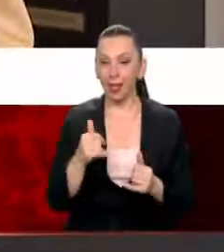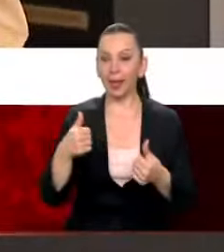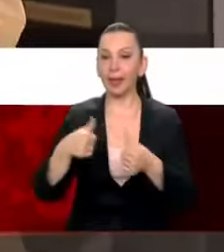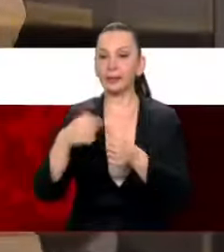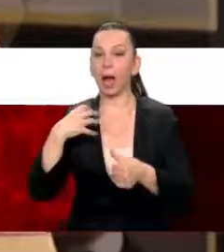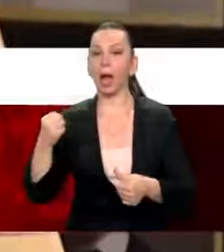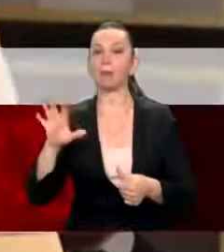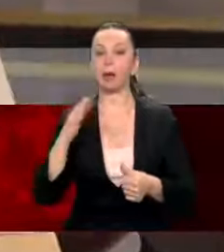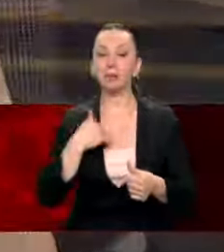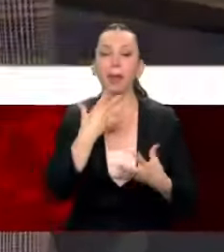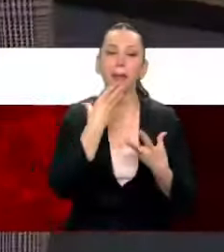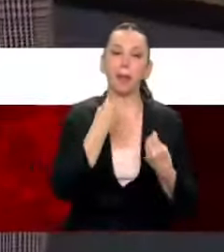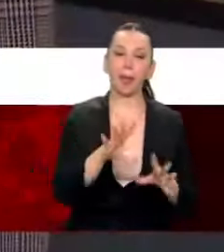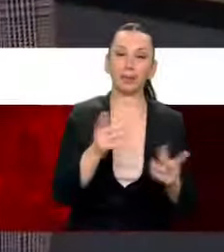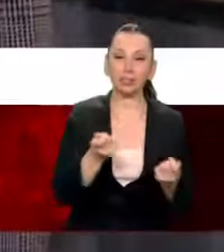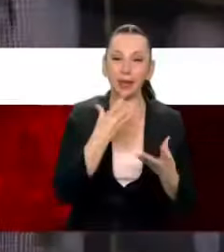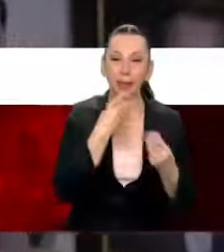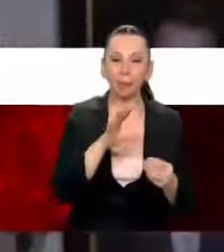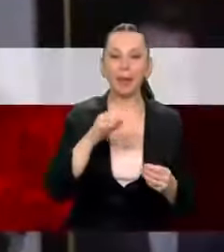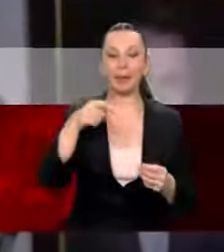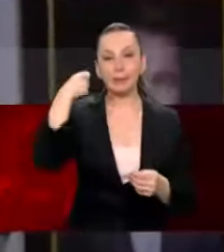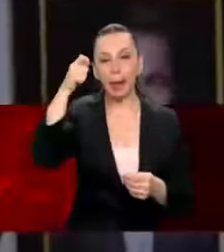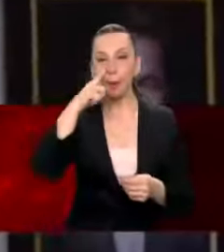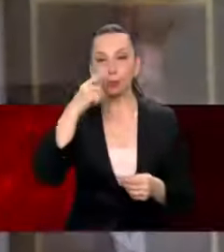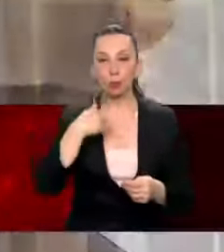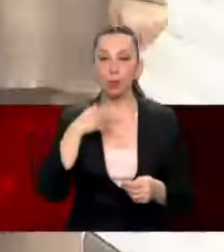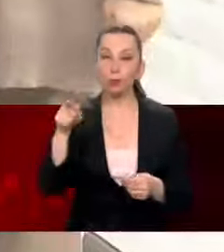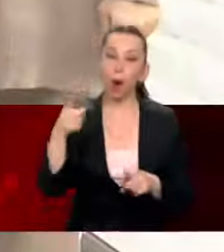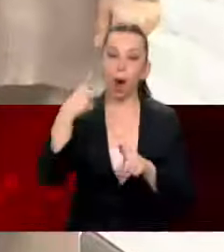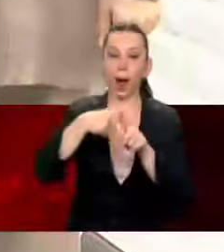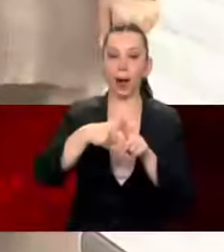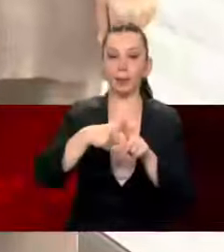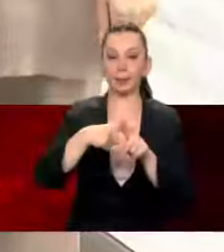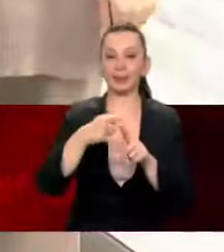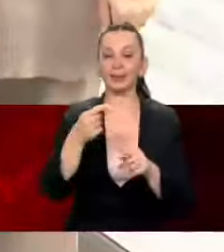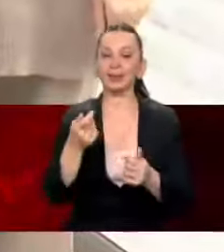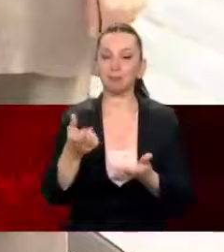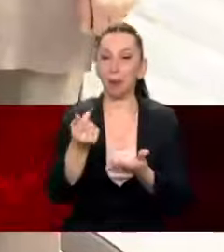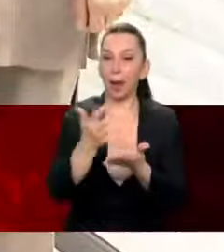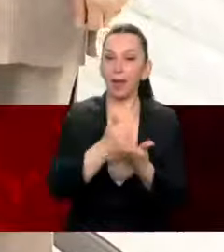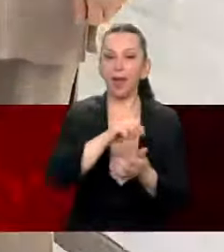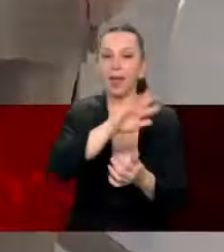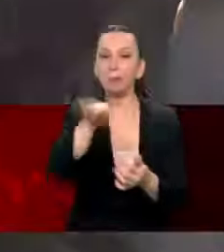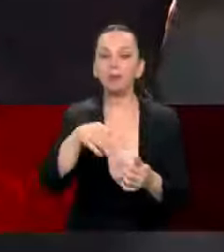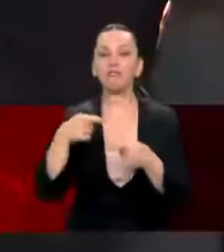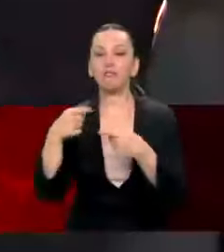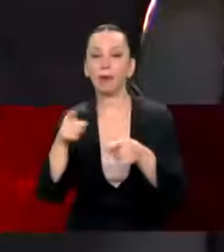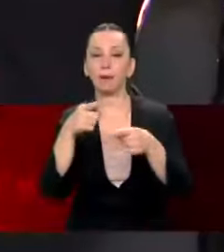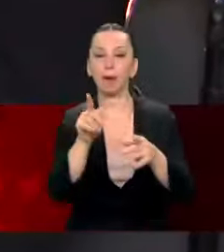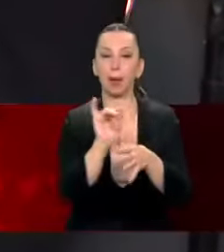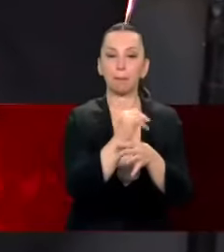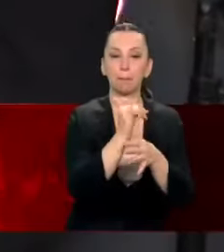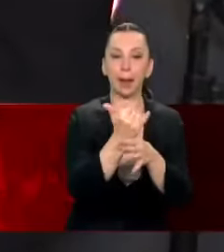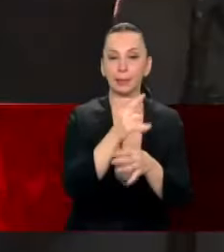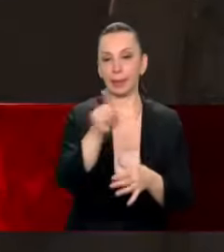Mali müşavirim. Emekliyim. Emekli sinema müdürüyüm. Bu da bize ek bir kazanç. Hepsi farklı mesleklerden emekli oldu. Ancak aynı